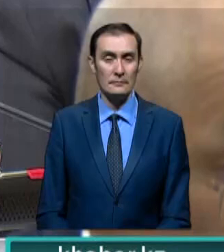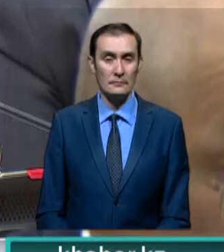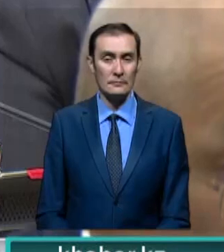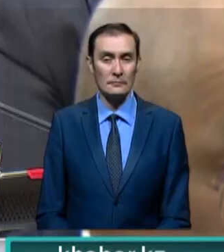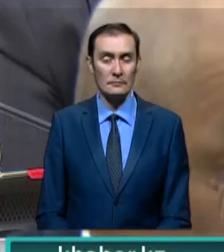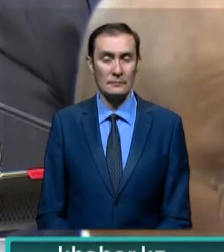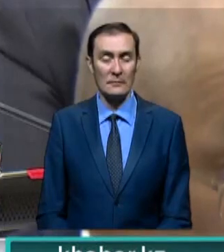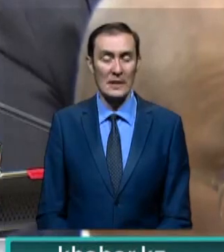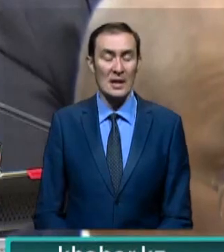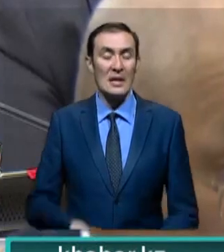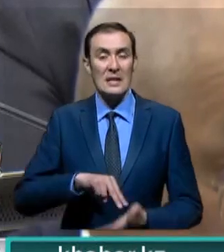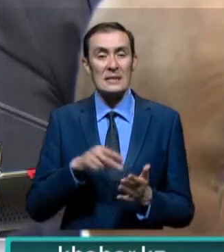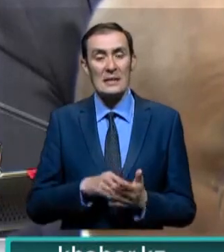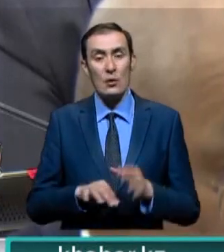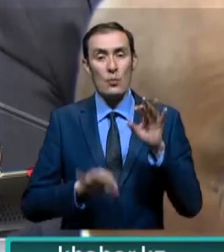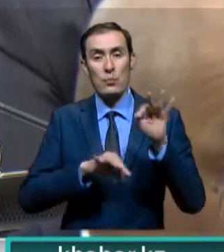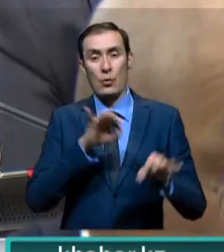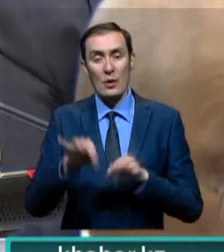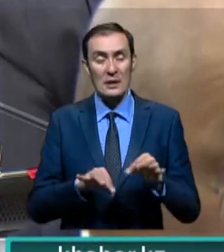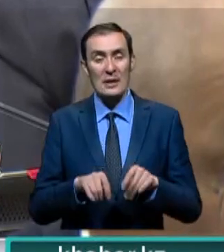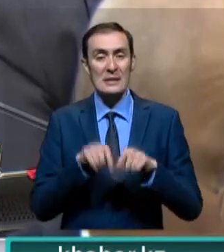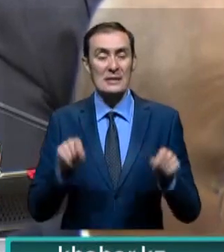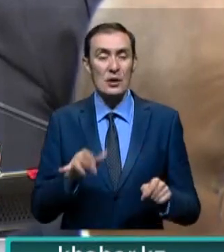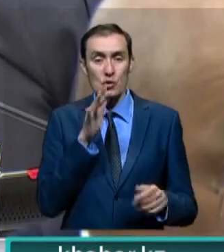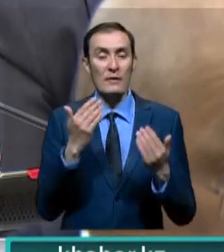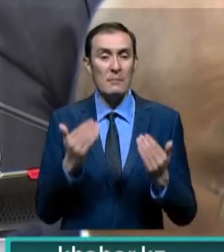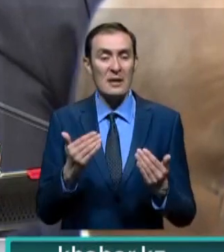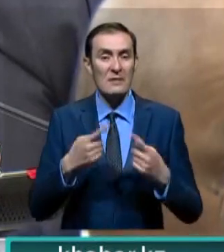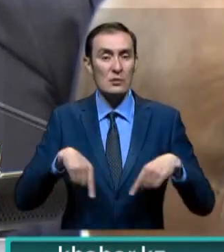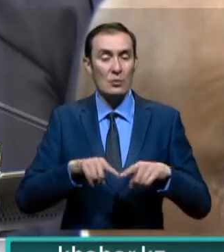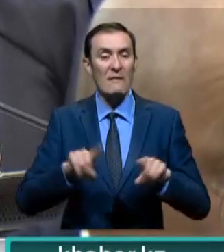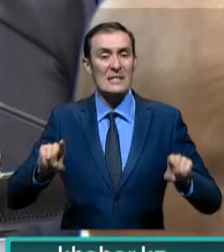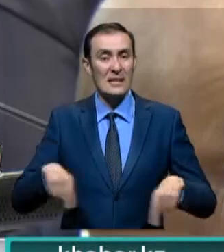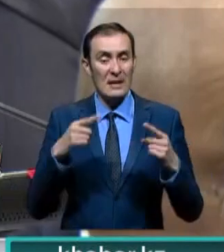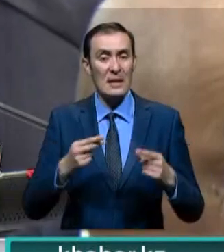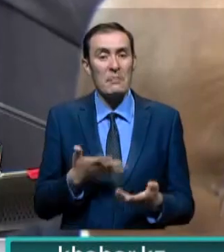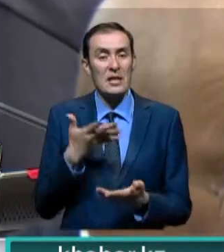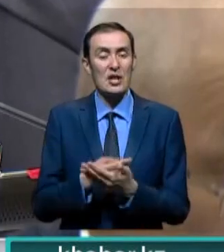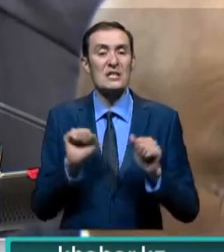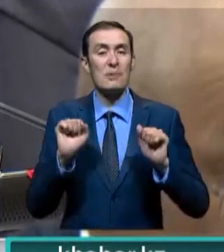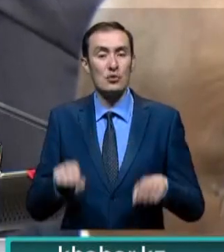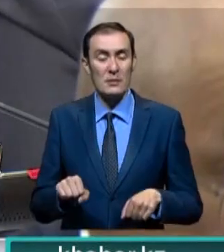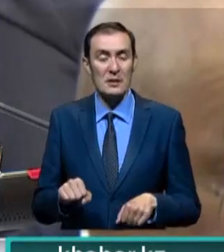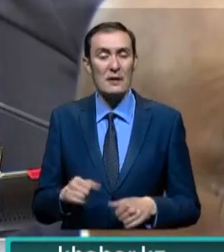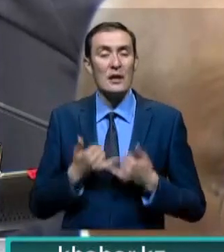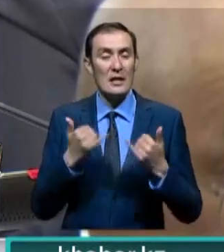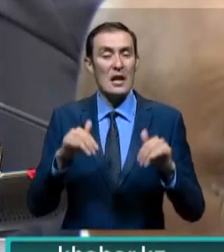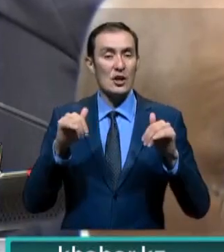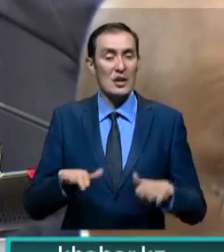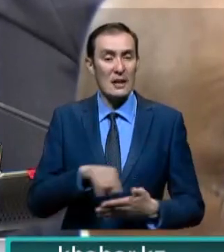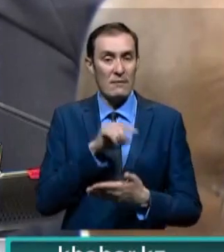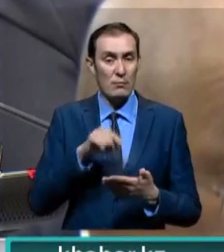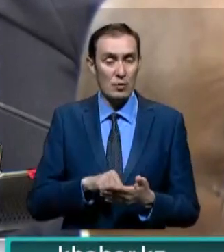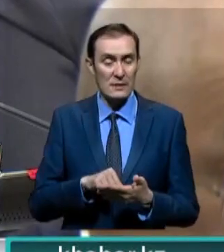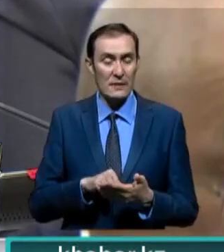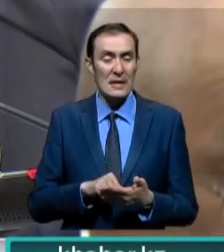таблицы загни целью данного законопроекта является создание современного института восстановления платежеспособности направленного на решение вопросов